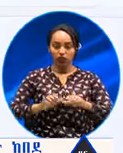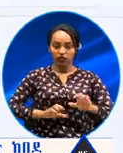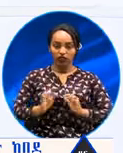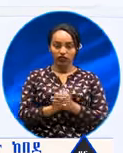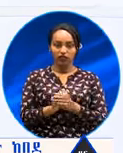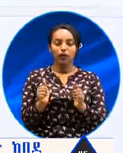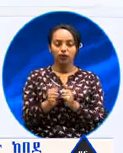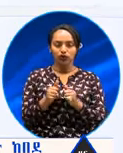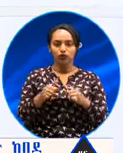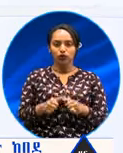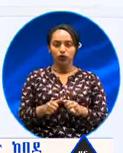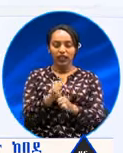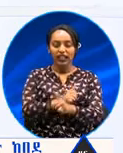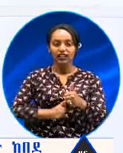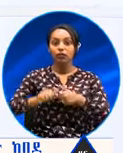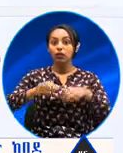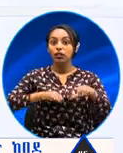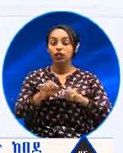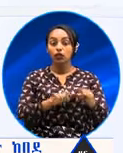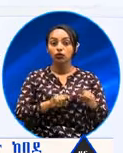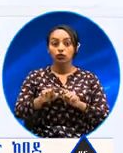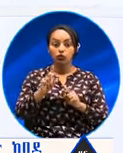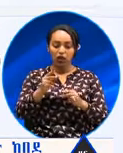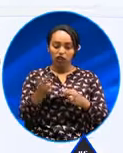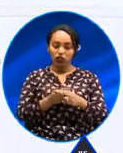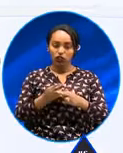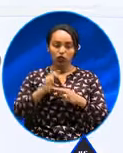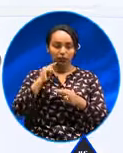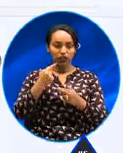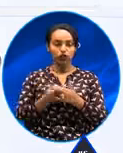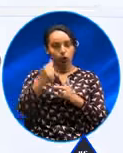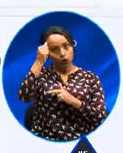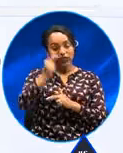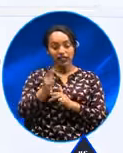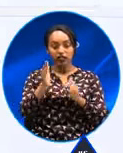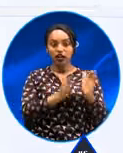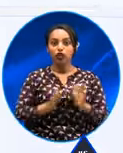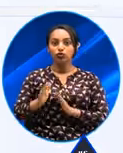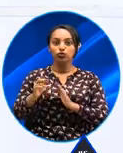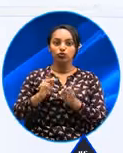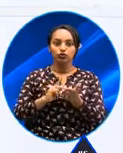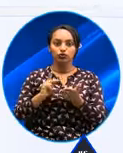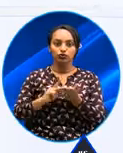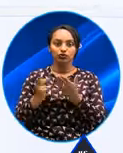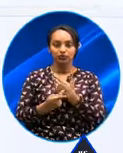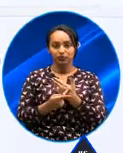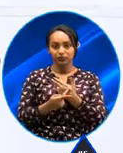ቆያለን። አብራራችሁን ቆዩ። ቀዳሚ ማድረገው ደግሞ በአጫጭር መረጃዎች ወደ ተዘጋጁት ይሆናል።